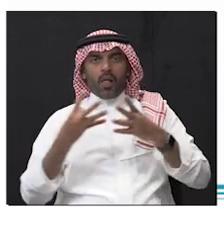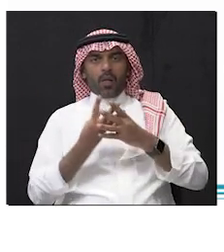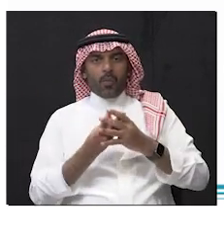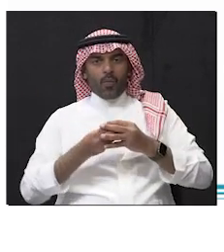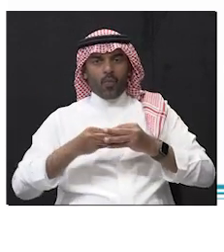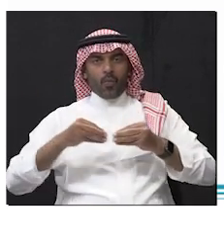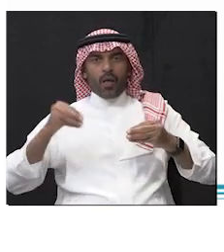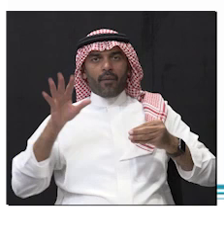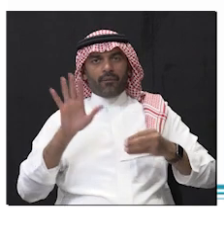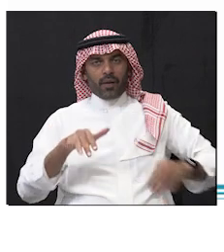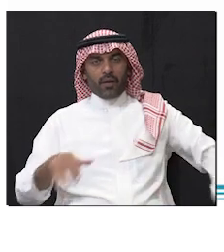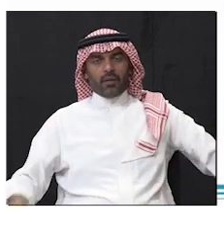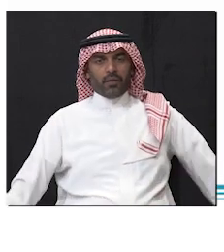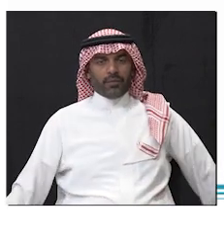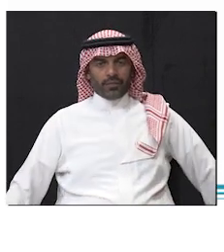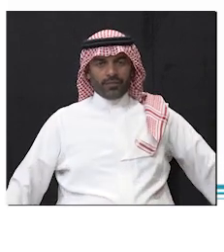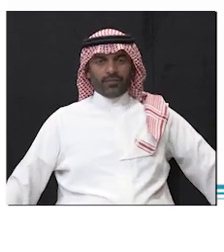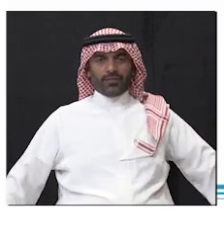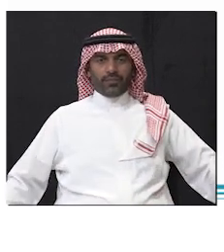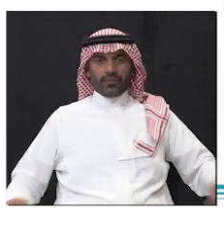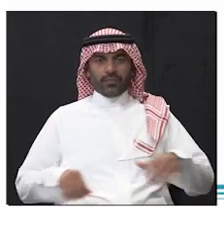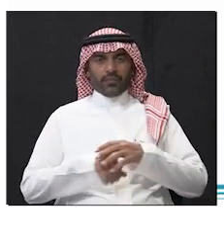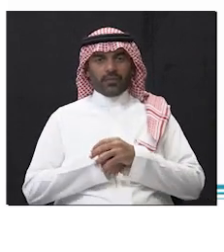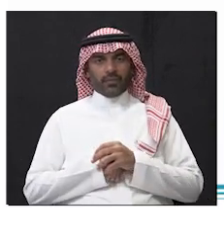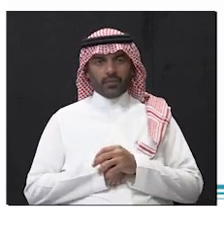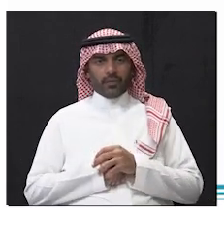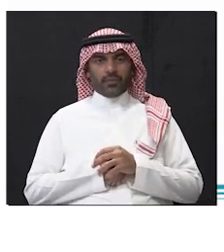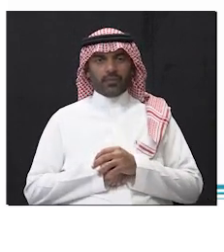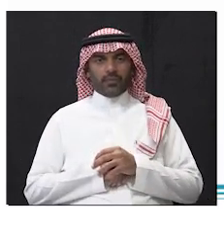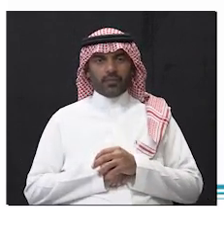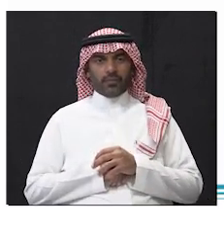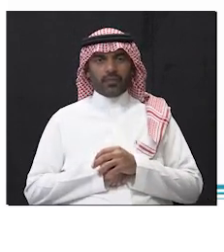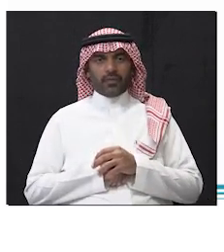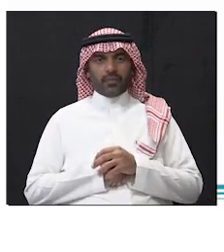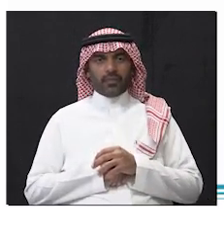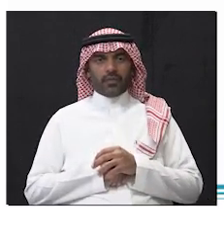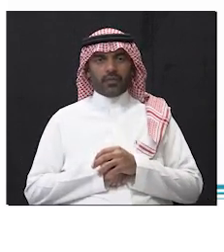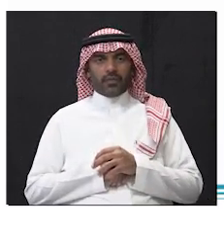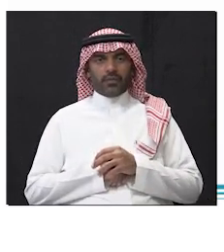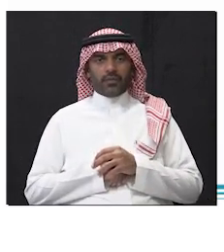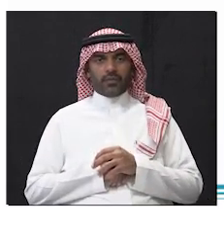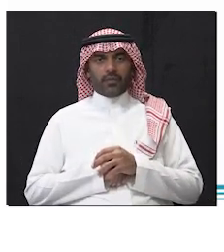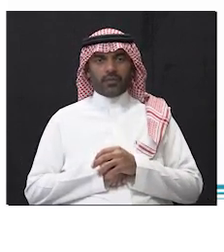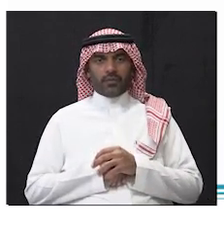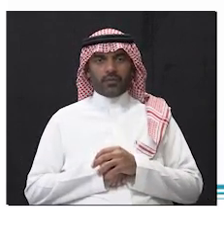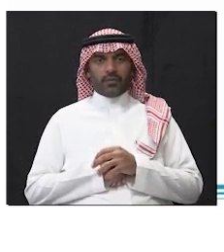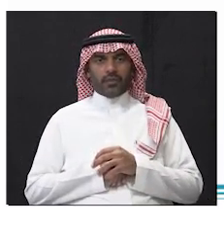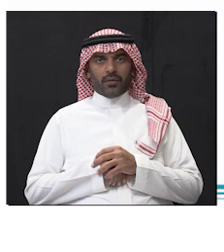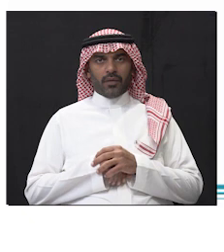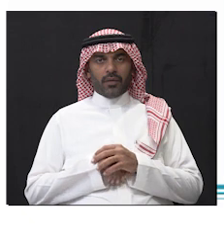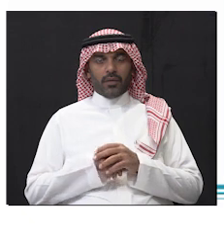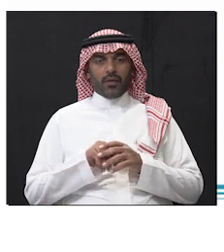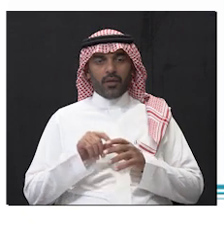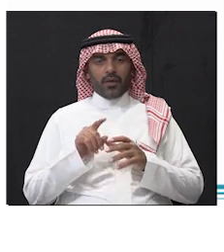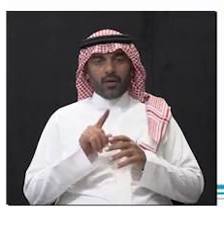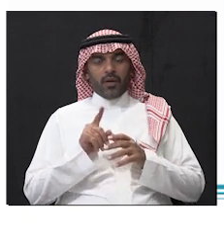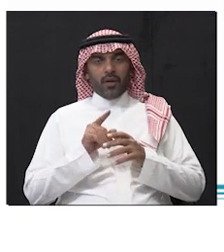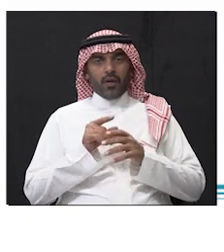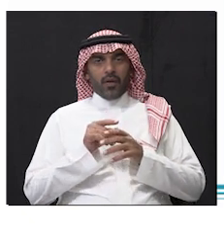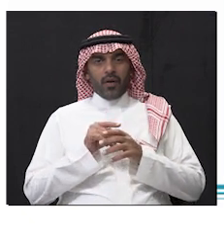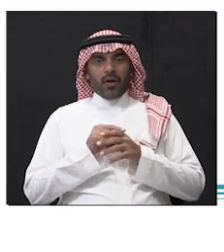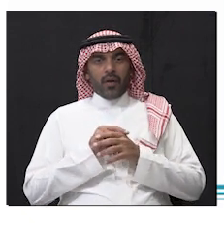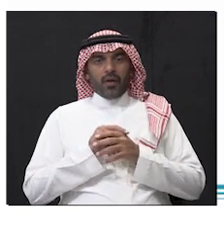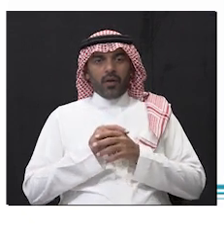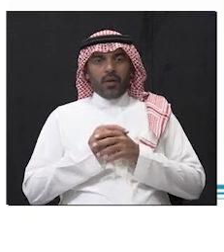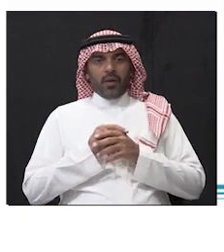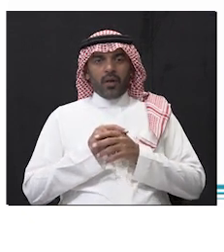ميزات المفصليات، حيث أن الهيكل الخارجي الصلبة لا ينمو مع نمو الحيوان، وبالتالي لابد أن يحدث